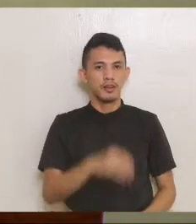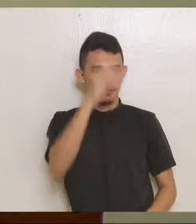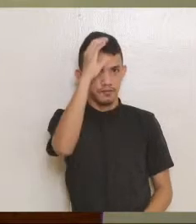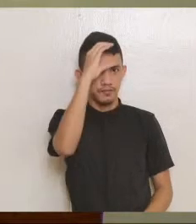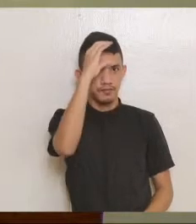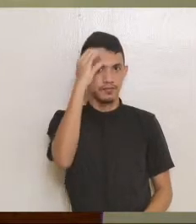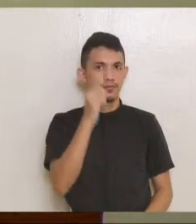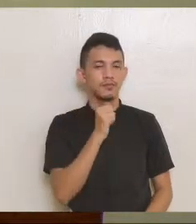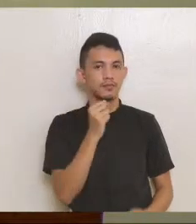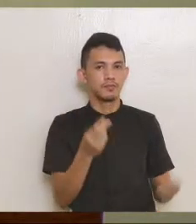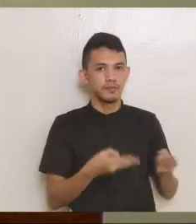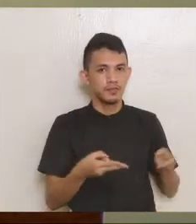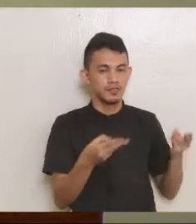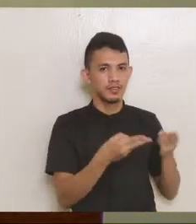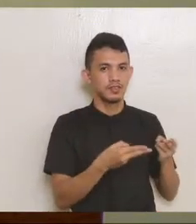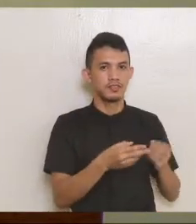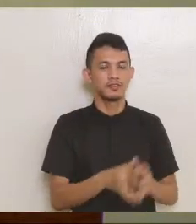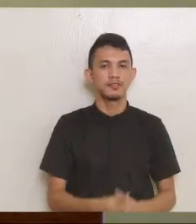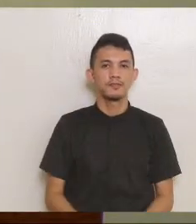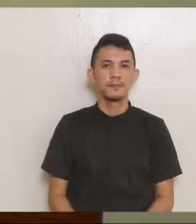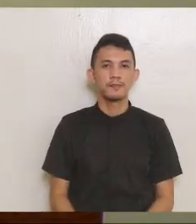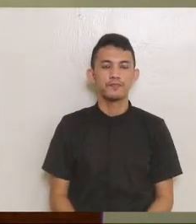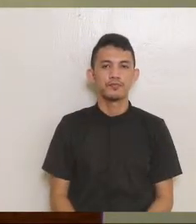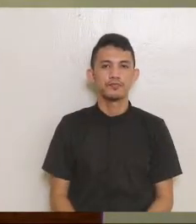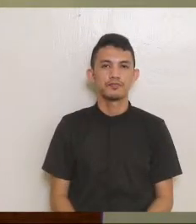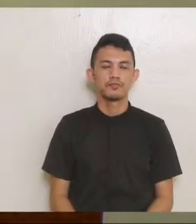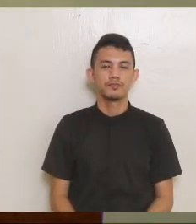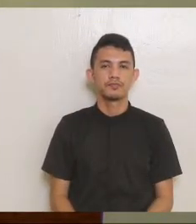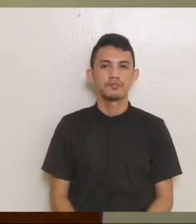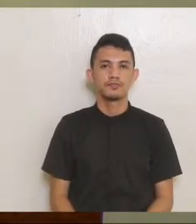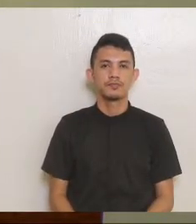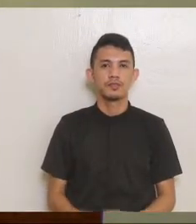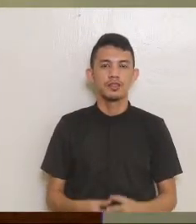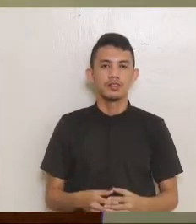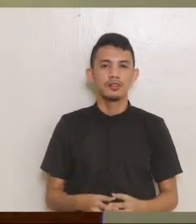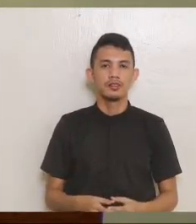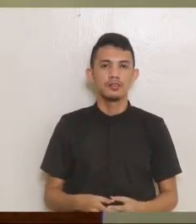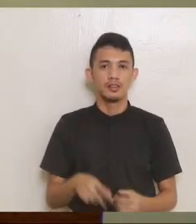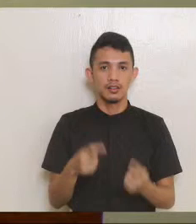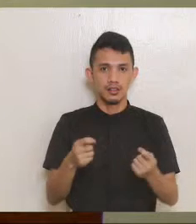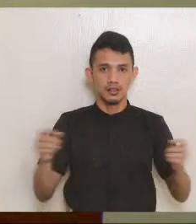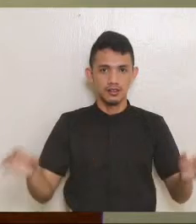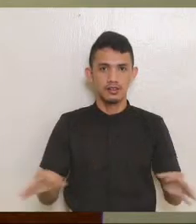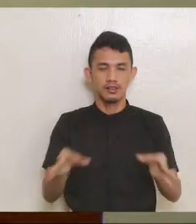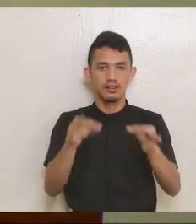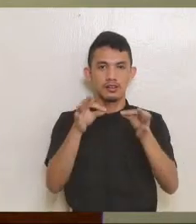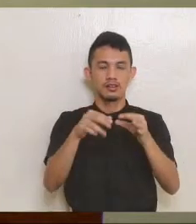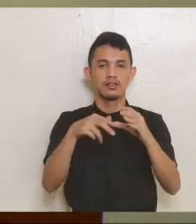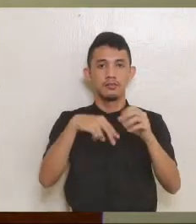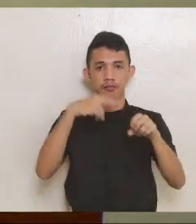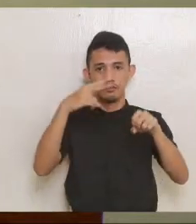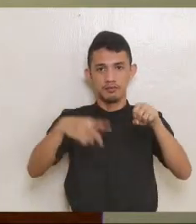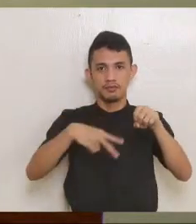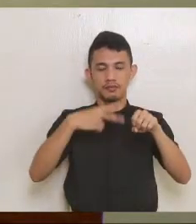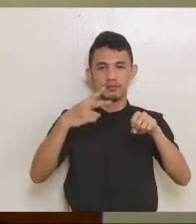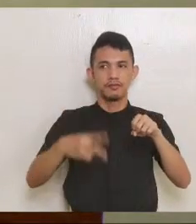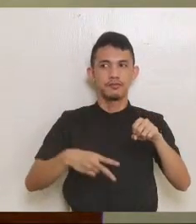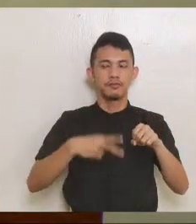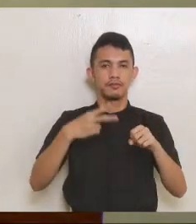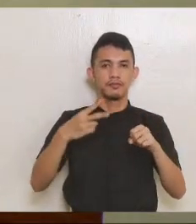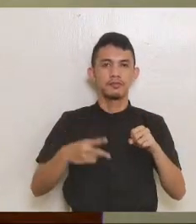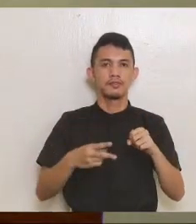misa nato naa sa online o live streaming. Dugay na ta wala ka simba. Sulod sa